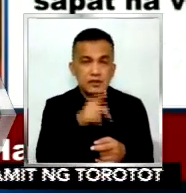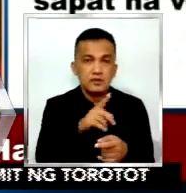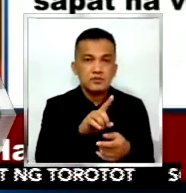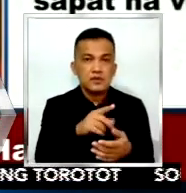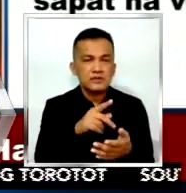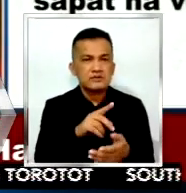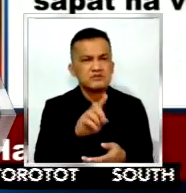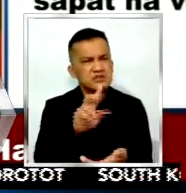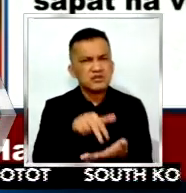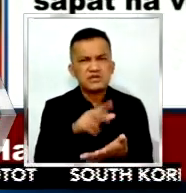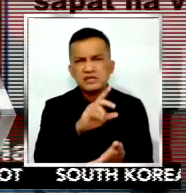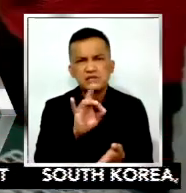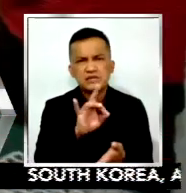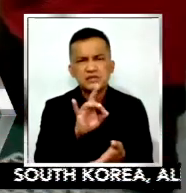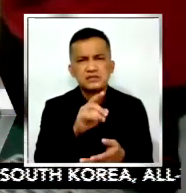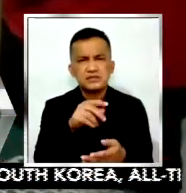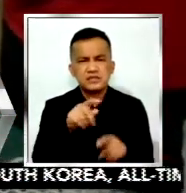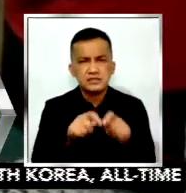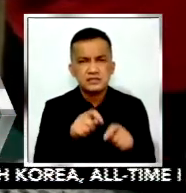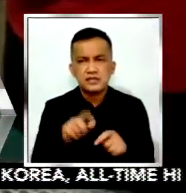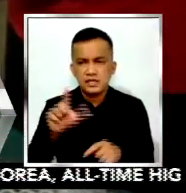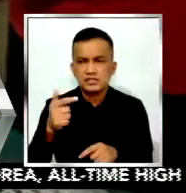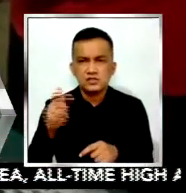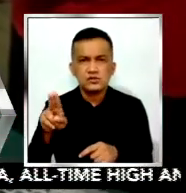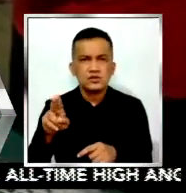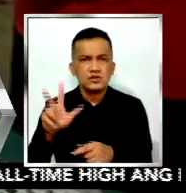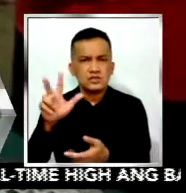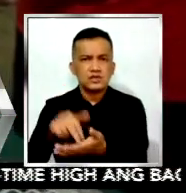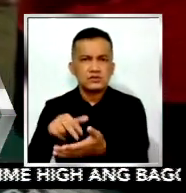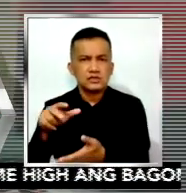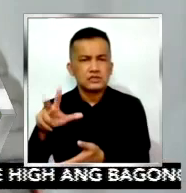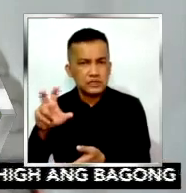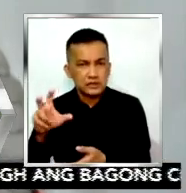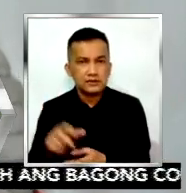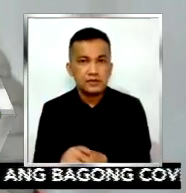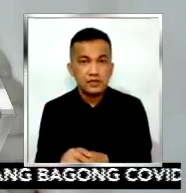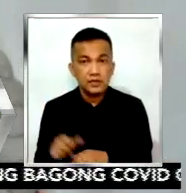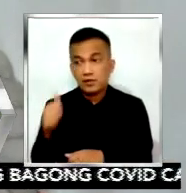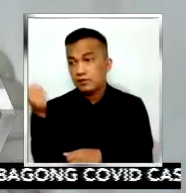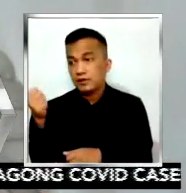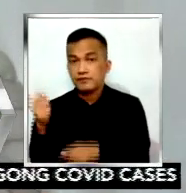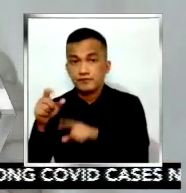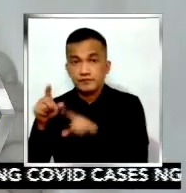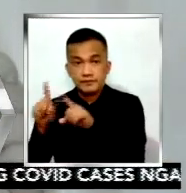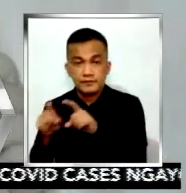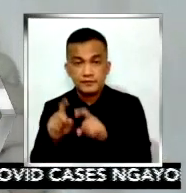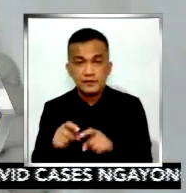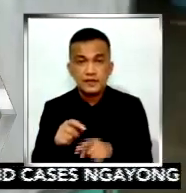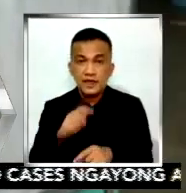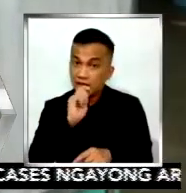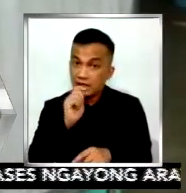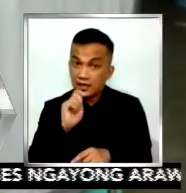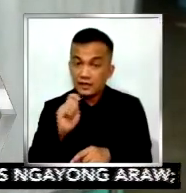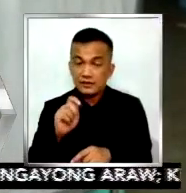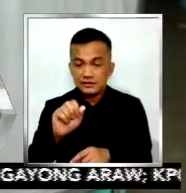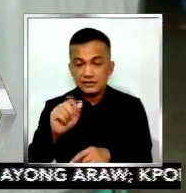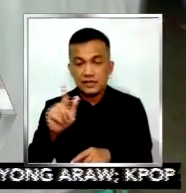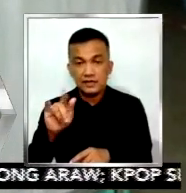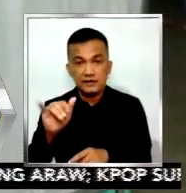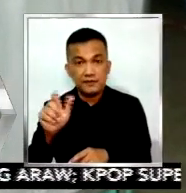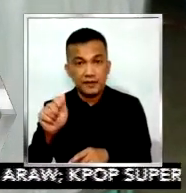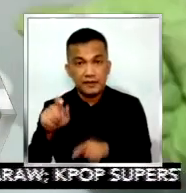LGU, 3,300. May isa pa raw klase ng test, ang saliva test, na kung maaprubahan sa bansa, ay